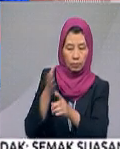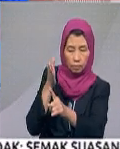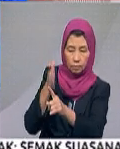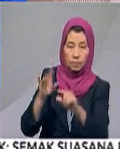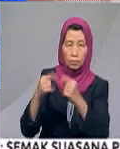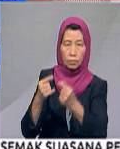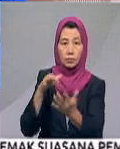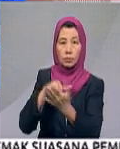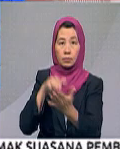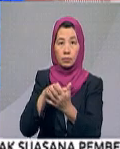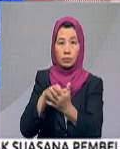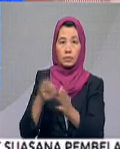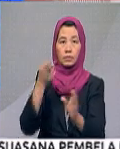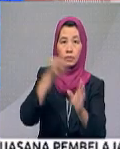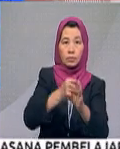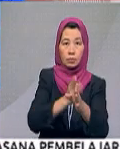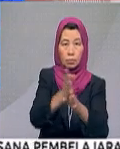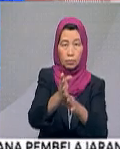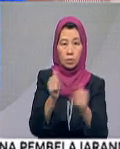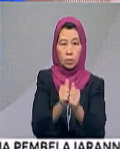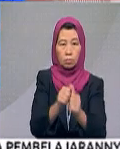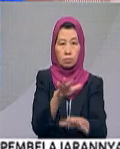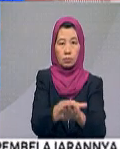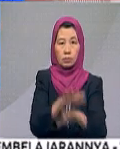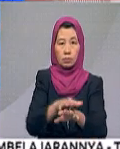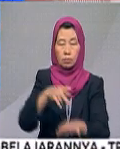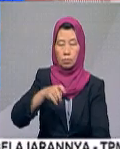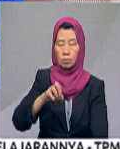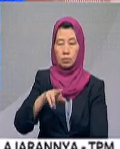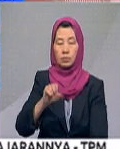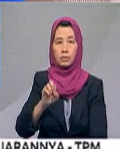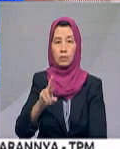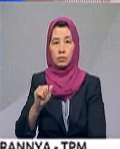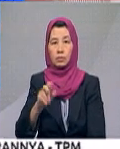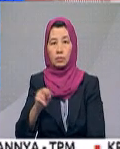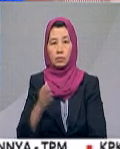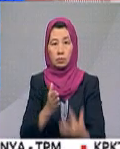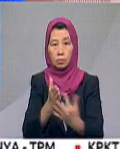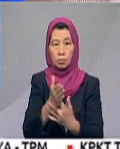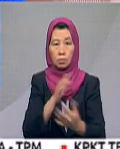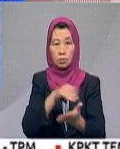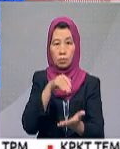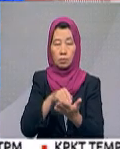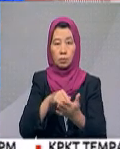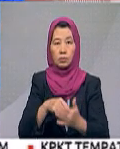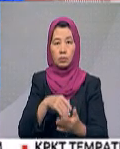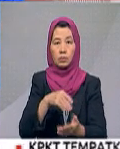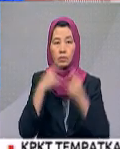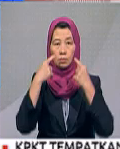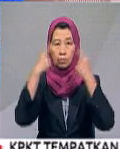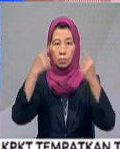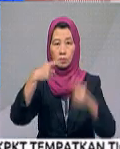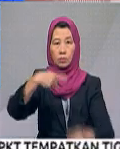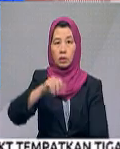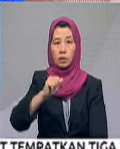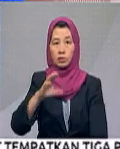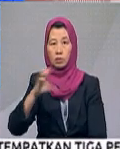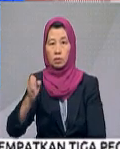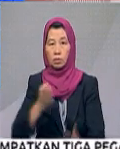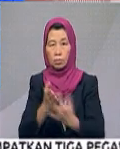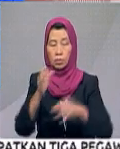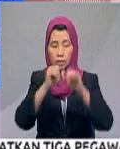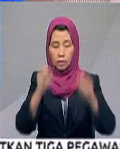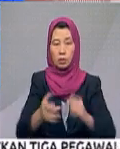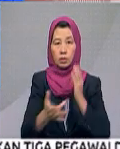sasar seperti pelajar menceburi bidang itu terus dipergiat. Prasarana Malaysia Berhad menerusi pusat kecemerlangannya PACE mengenai sistem